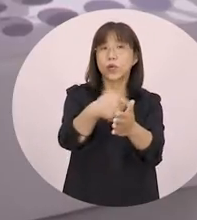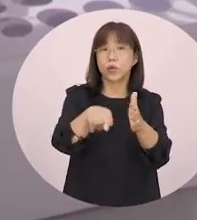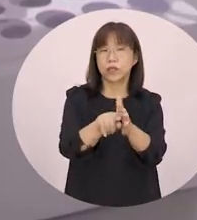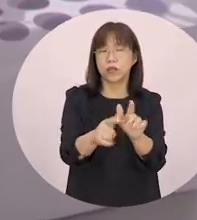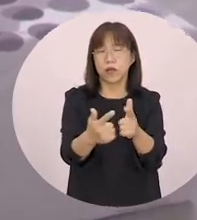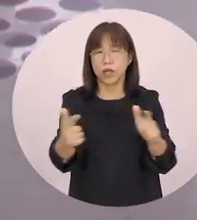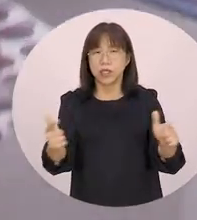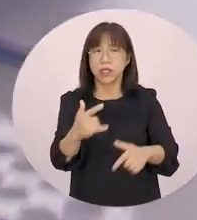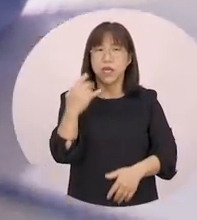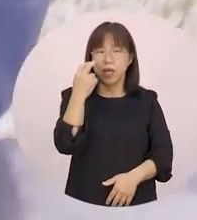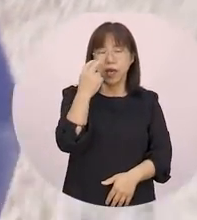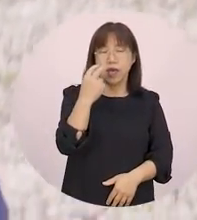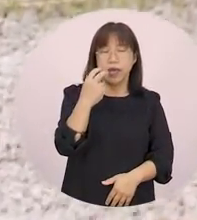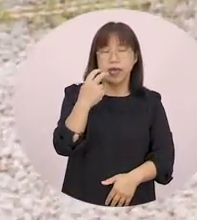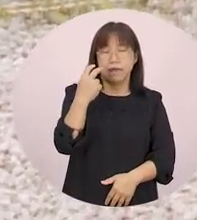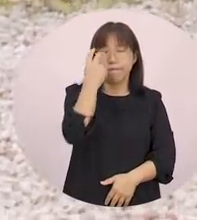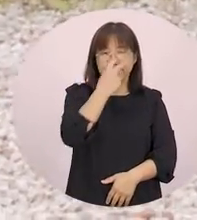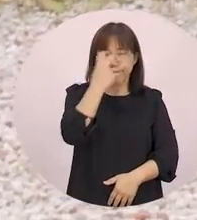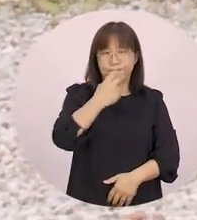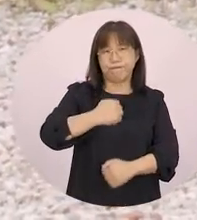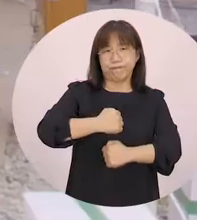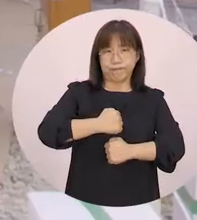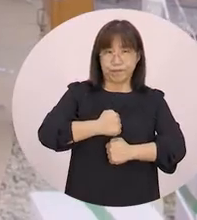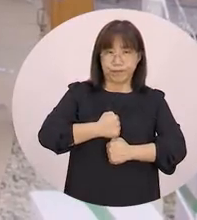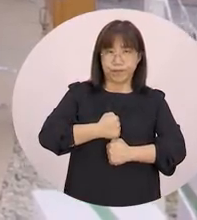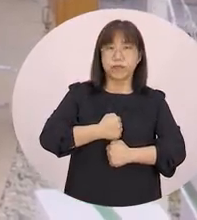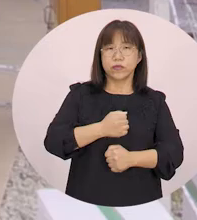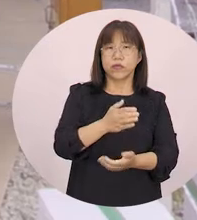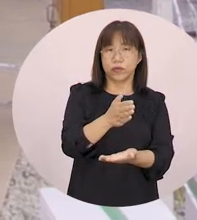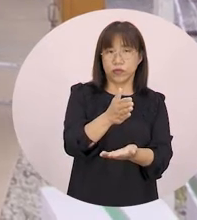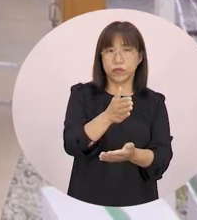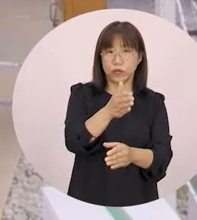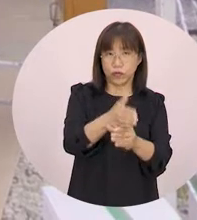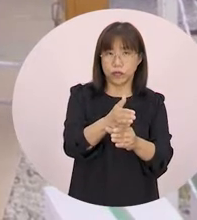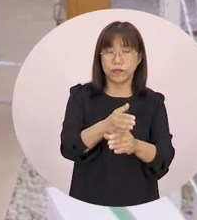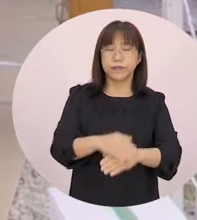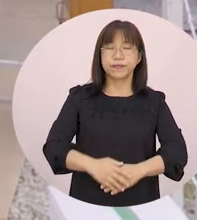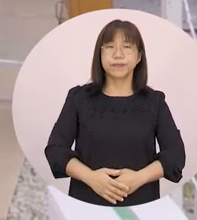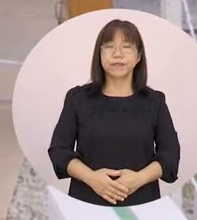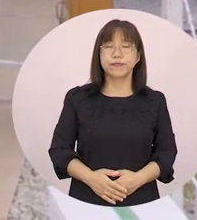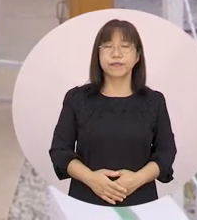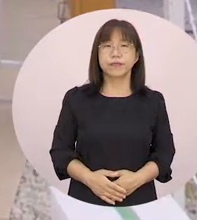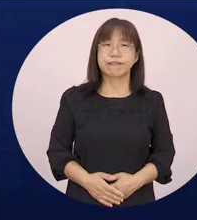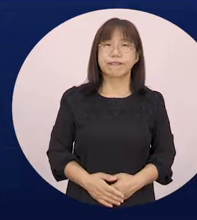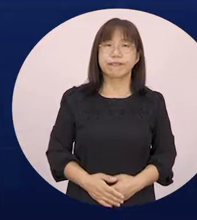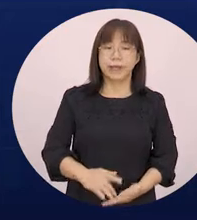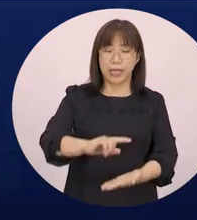역학조사와 자가격리자 관리 등 코로나19 방역에 총력을 기울이고 있습니다.